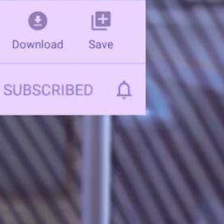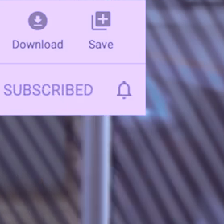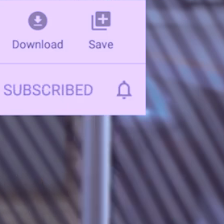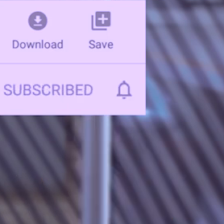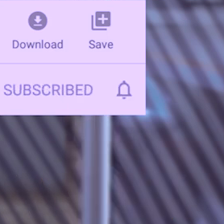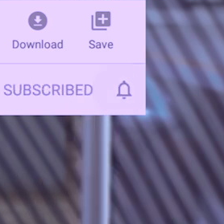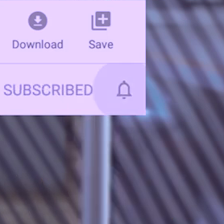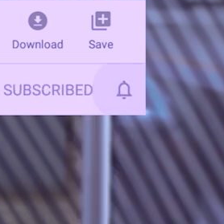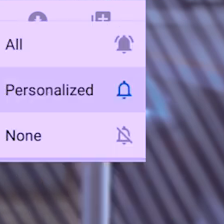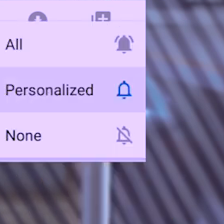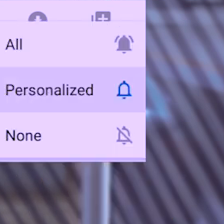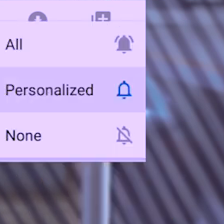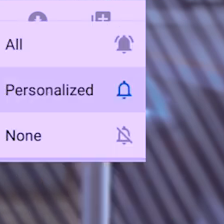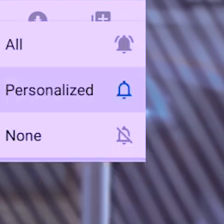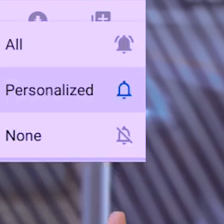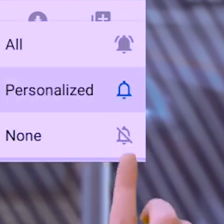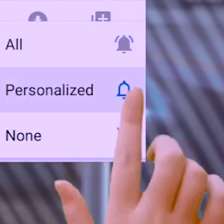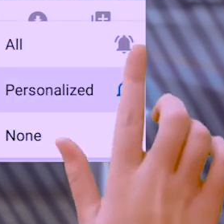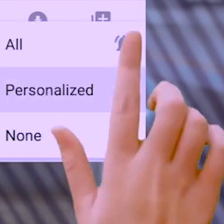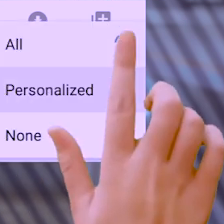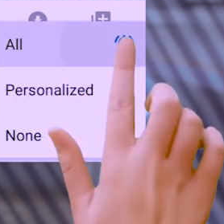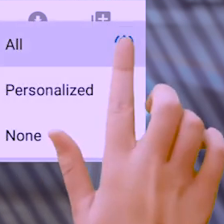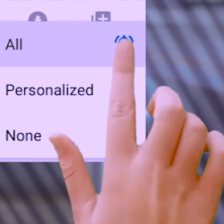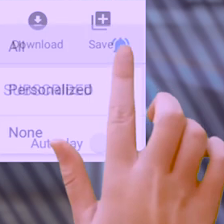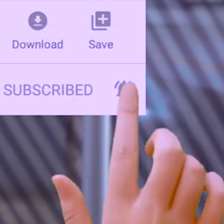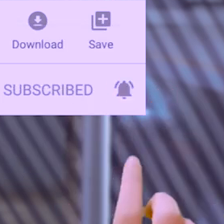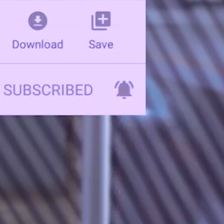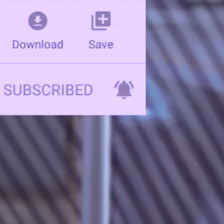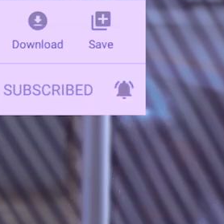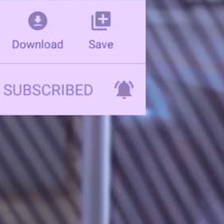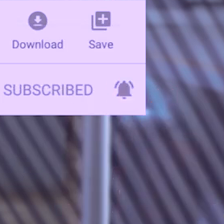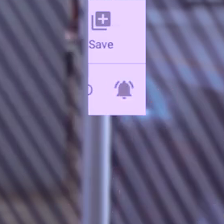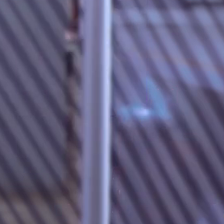Subscribe no hanehan butang notificação atunune la bele la ko informação fon husiami.